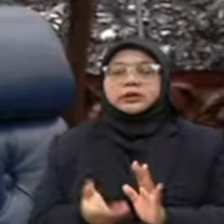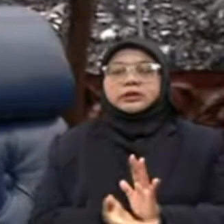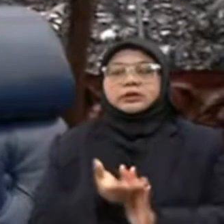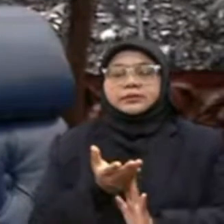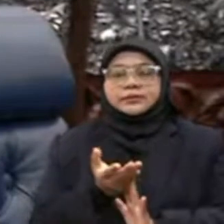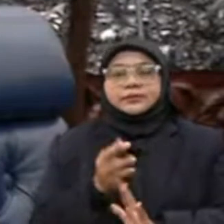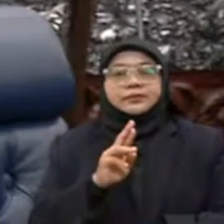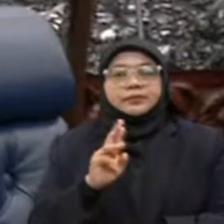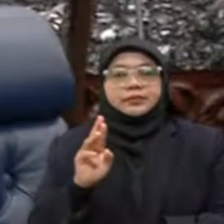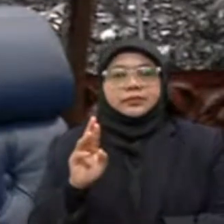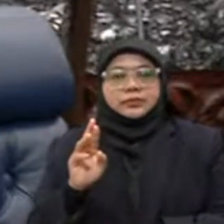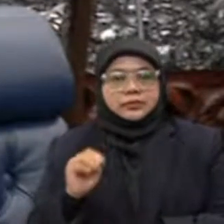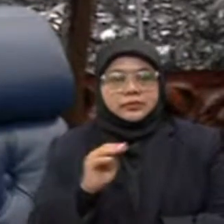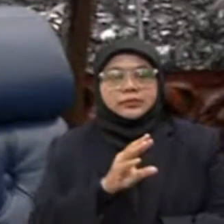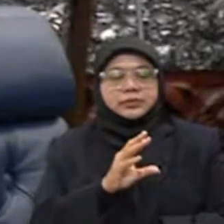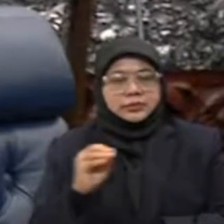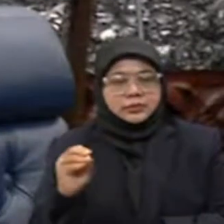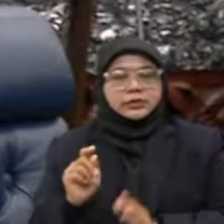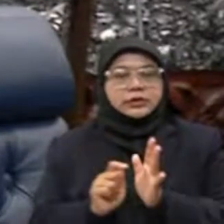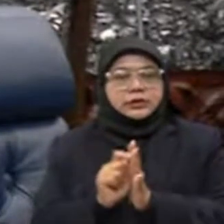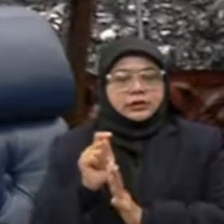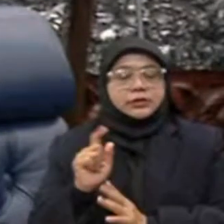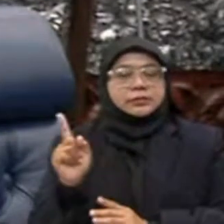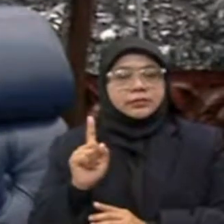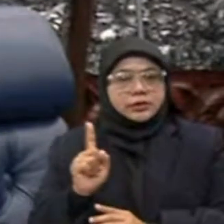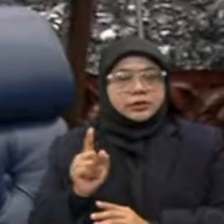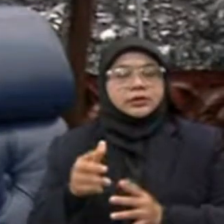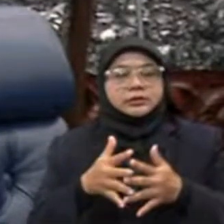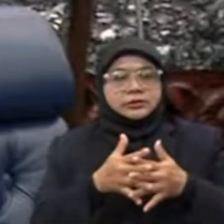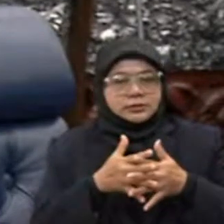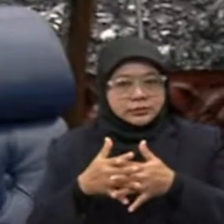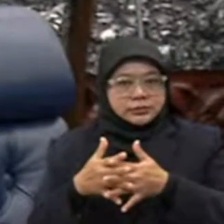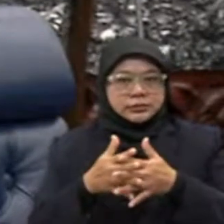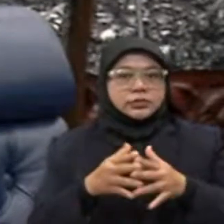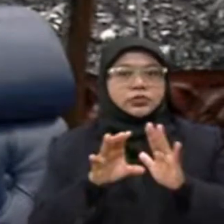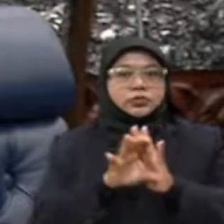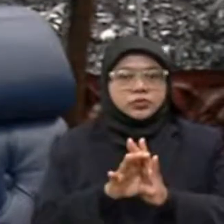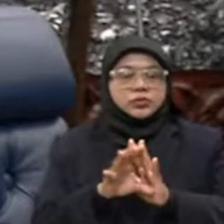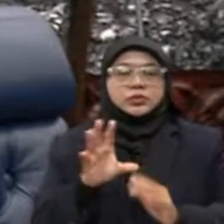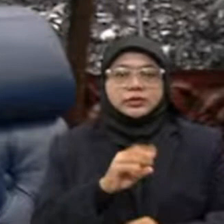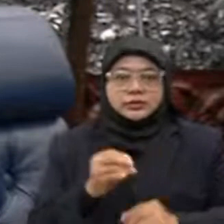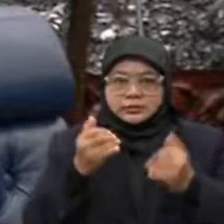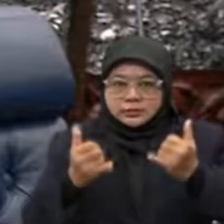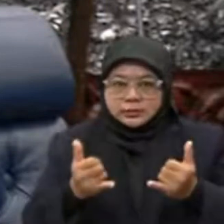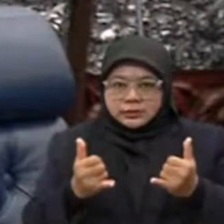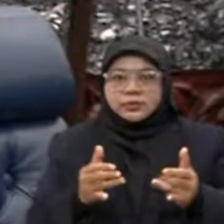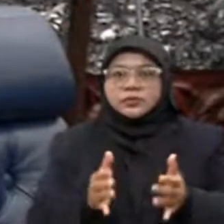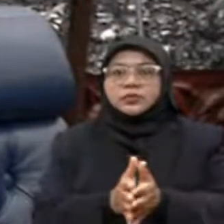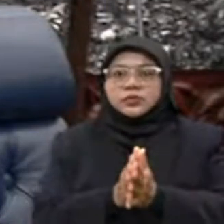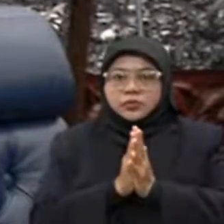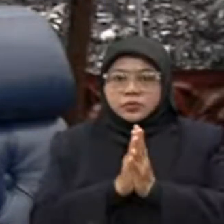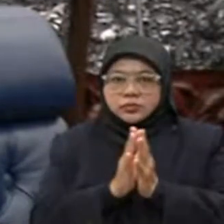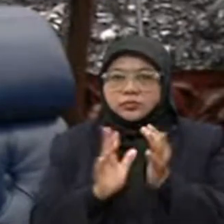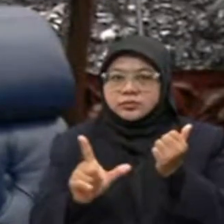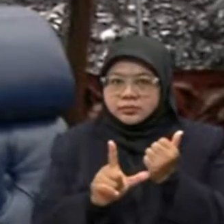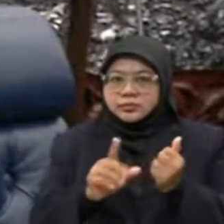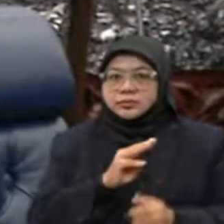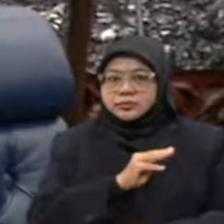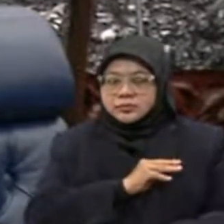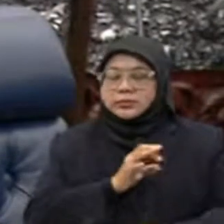konteks kenaikan Opi art yang begitu tinggi di Amerika Serikat sebagai contoh jadi saya mohon yang mohon eee timbal menteri Jelaskan